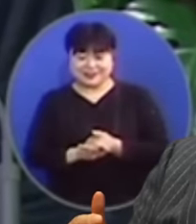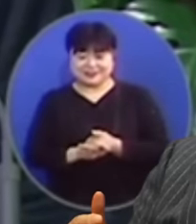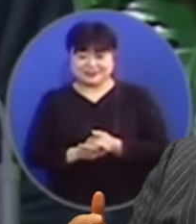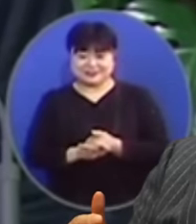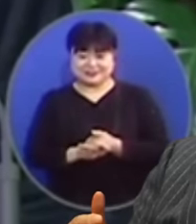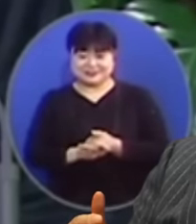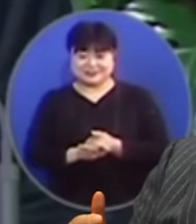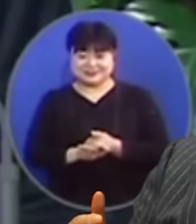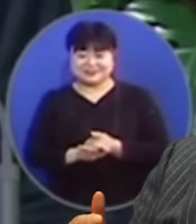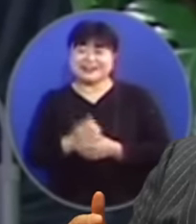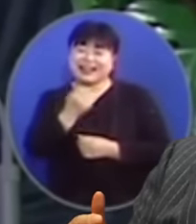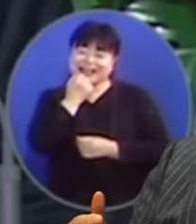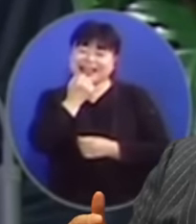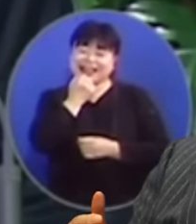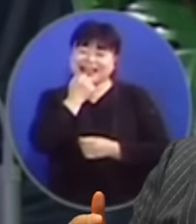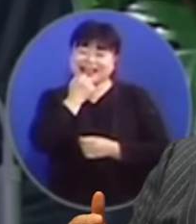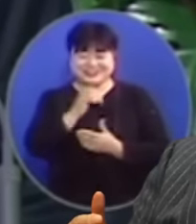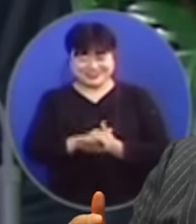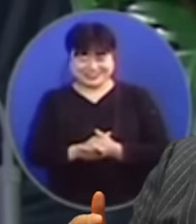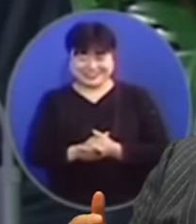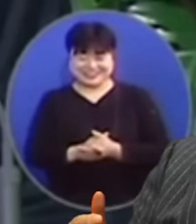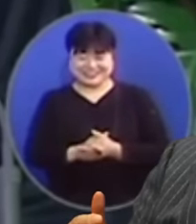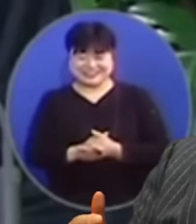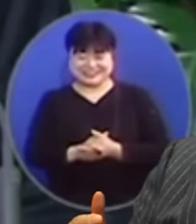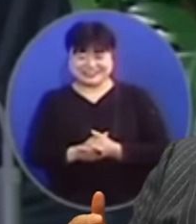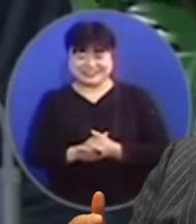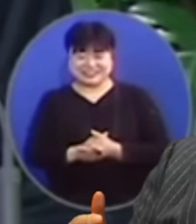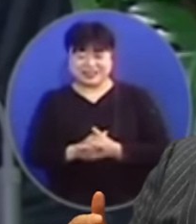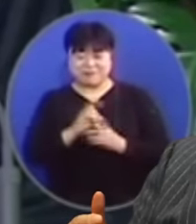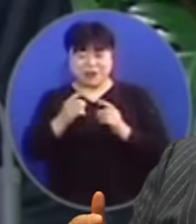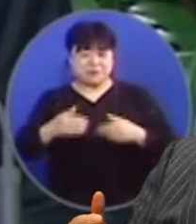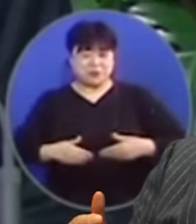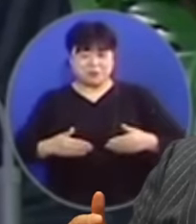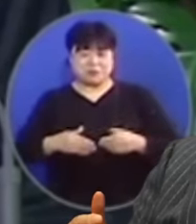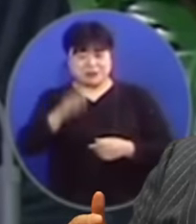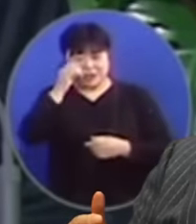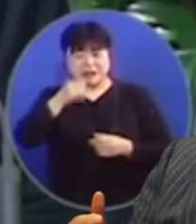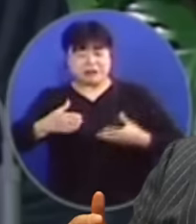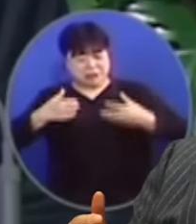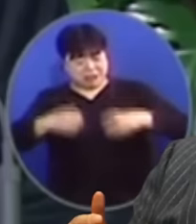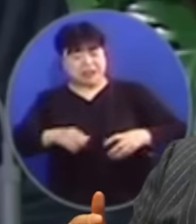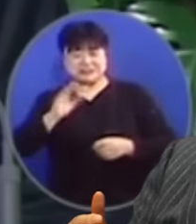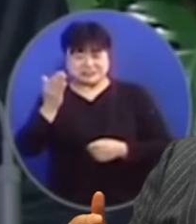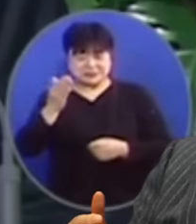그러니까 기자가 웃으면서 말할 필요 없이 계란이 깨지는 거죠.